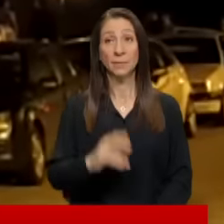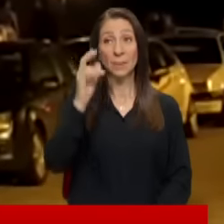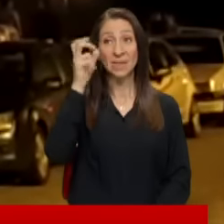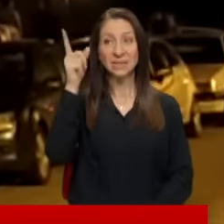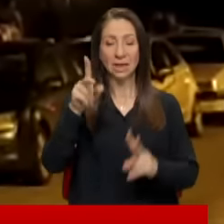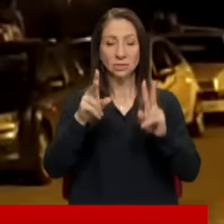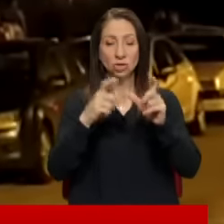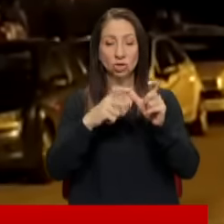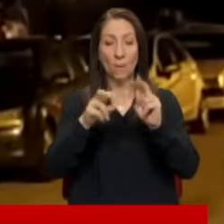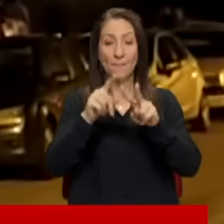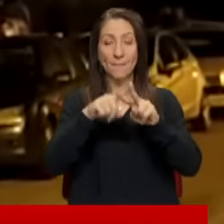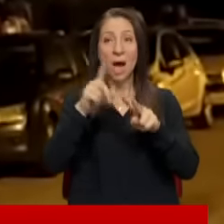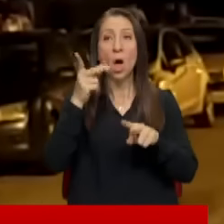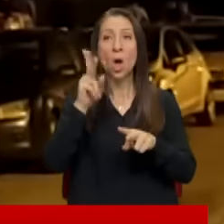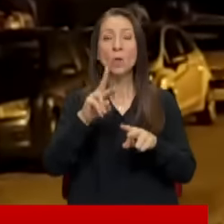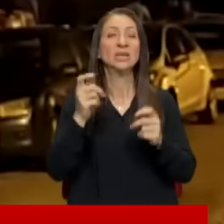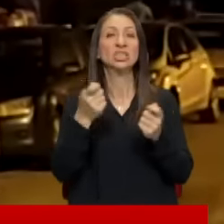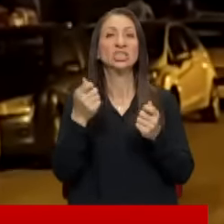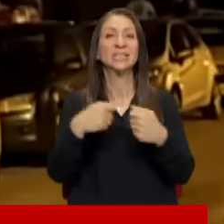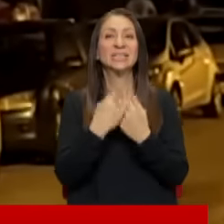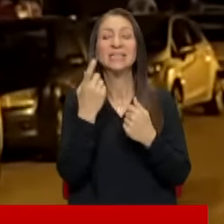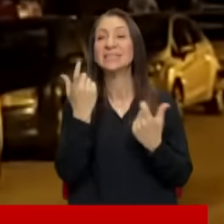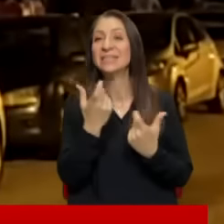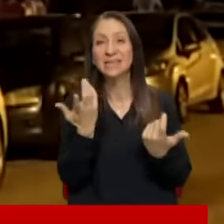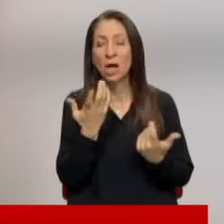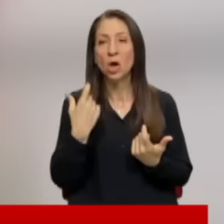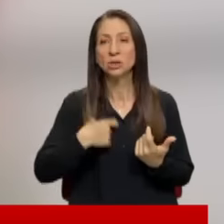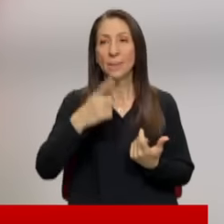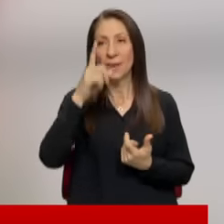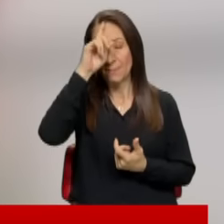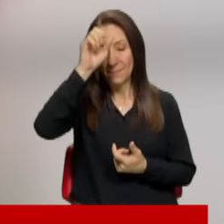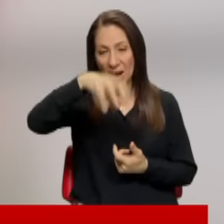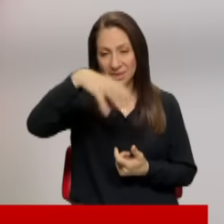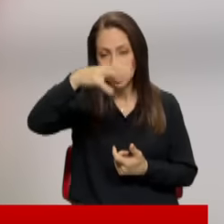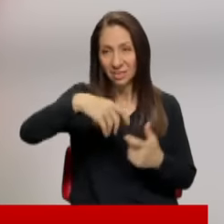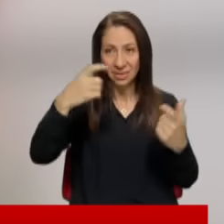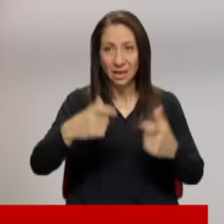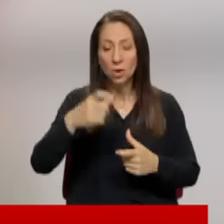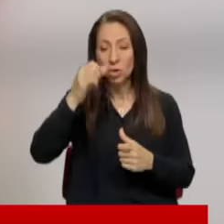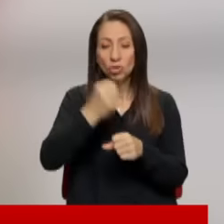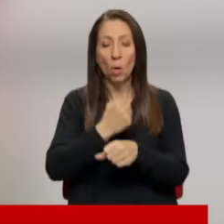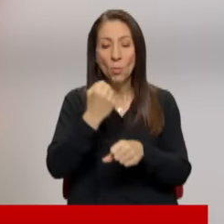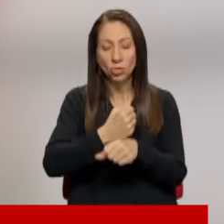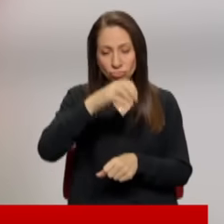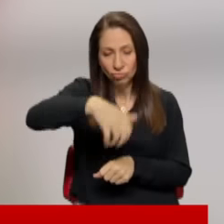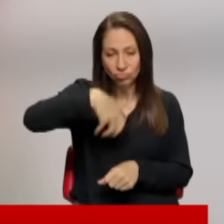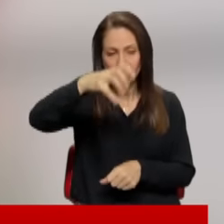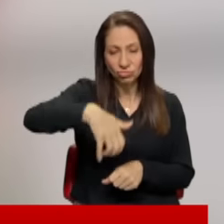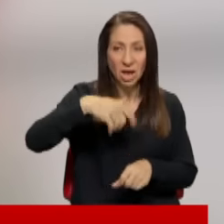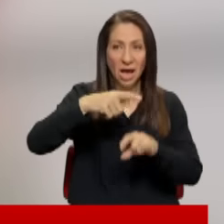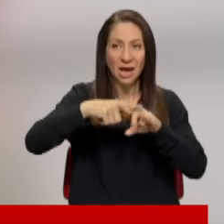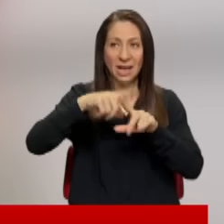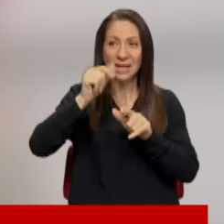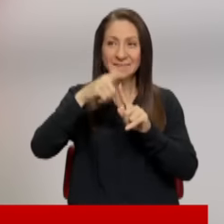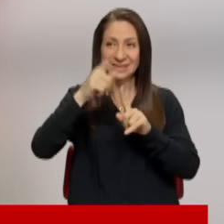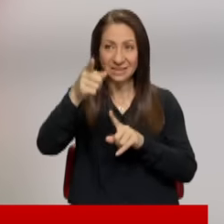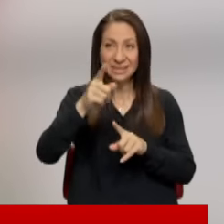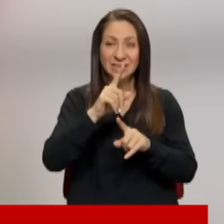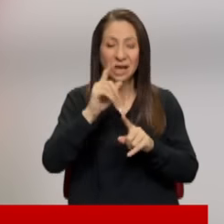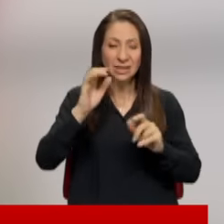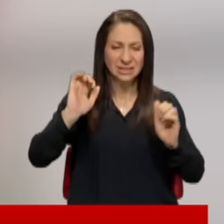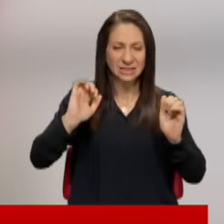Manisa'nın Soma ilçesinde de ölümlü iş kazasının adresi özel bir maden ocağıydı. Kömür ocağında çalışan Halit Gürpınar